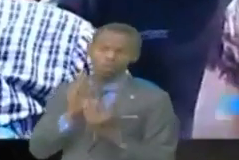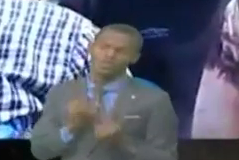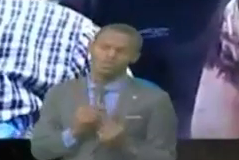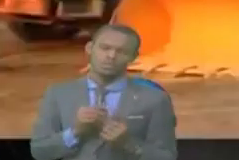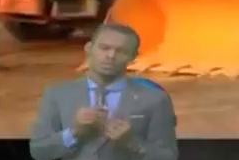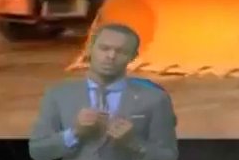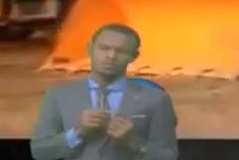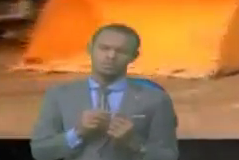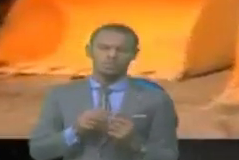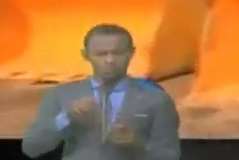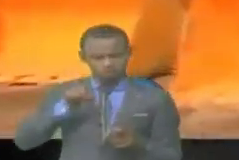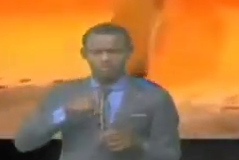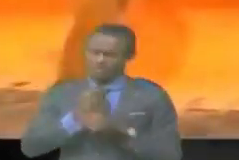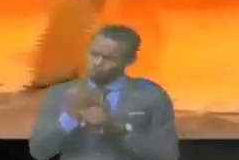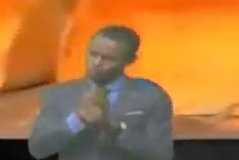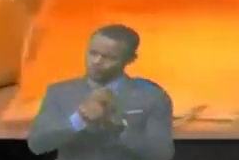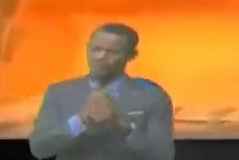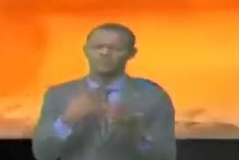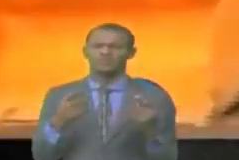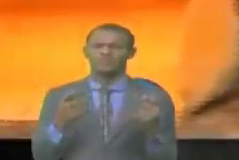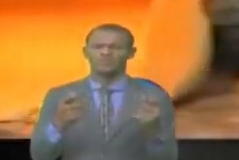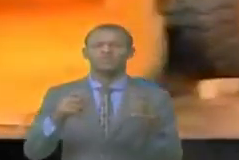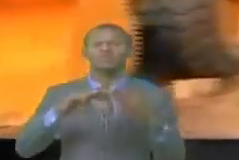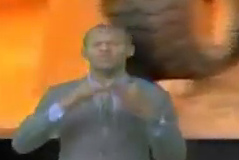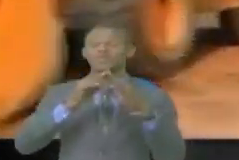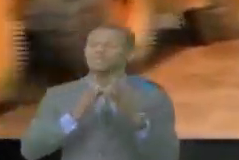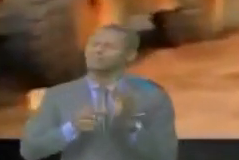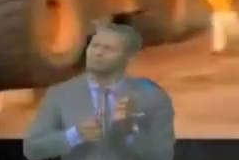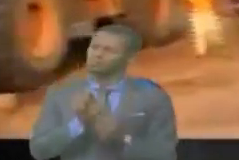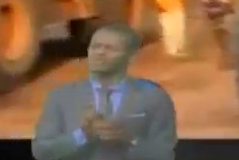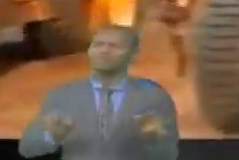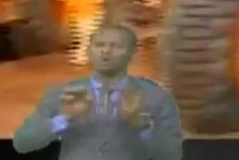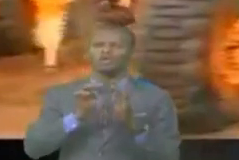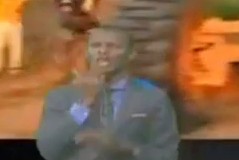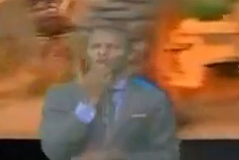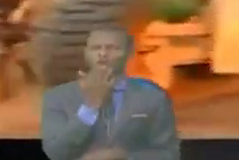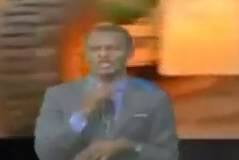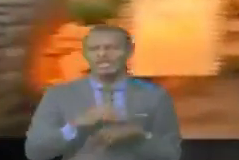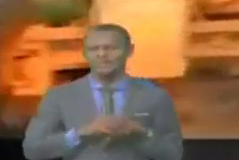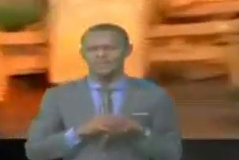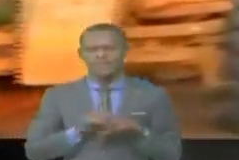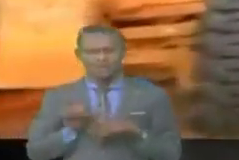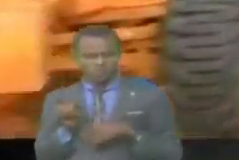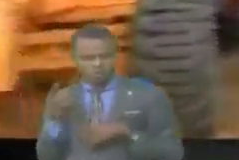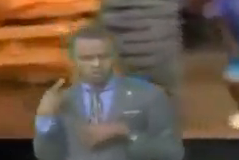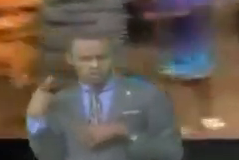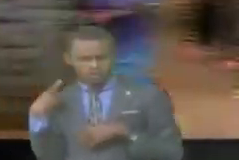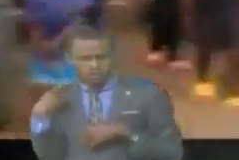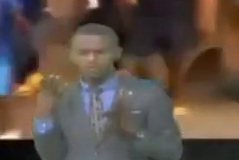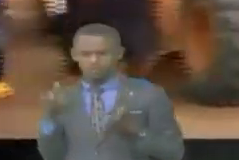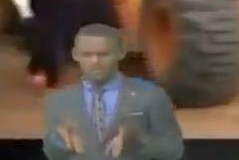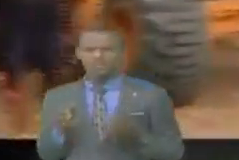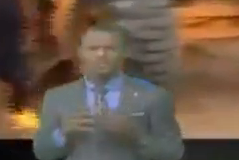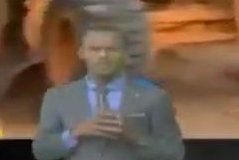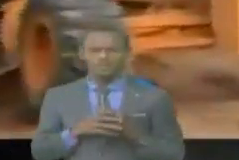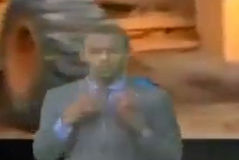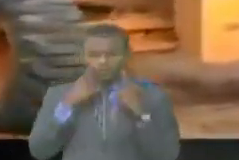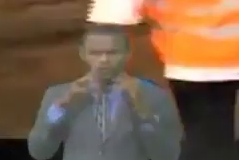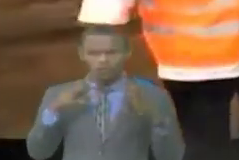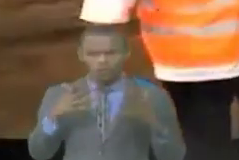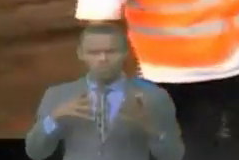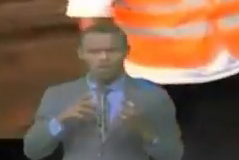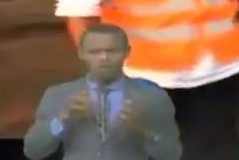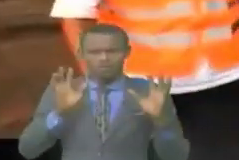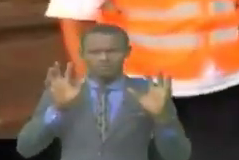du Sankuru. Le mieux élu du Sankuru a également participé à la réception de 8 autres engins de cette